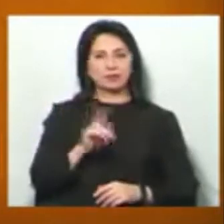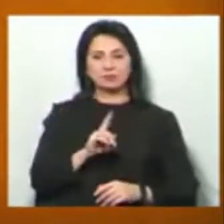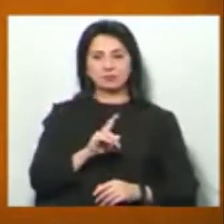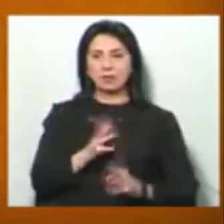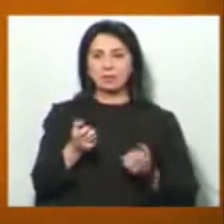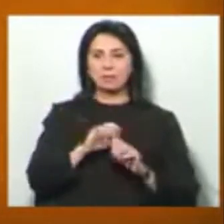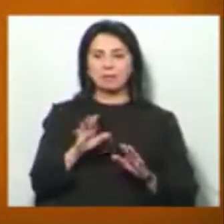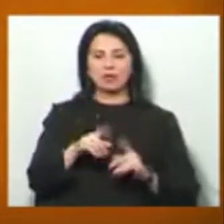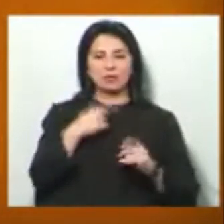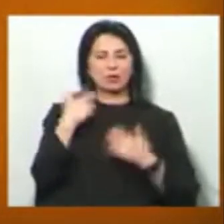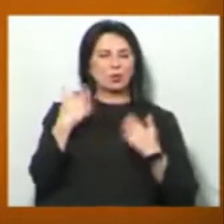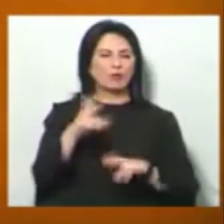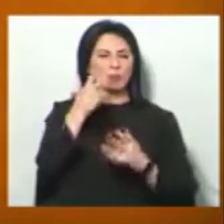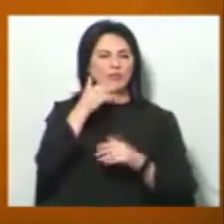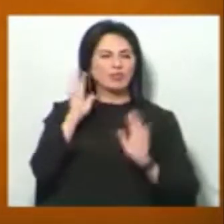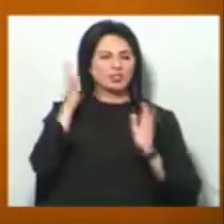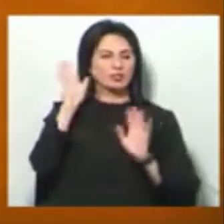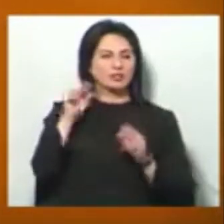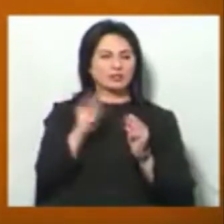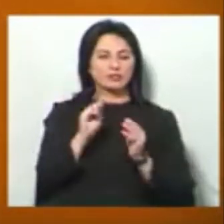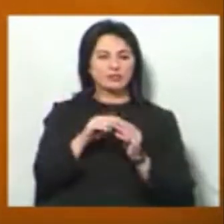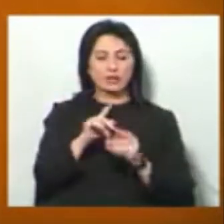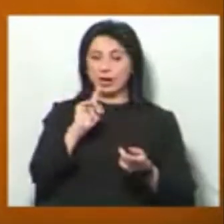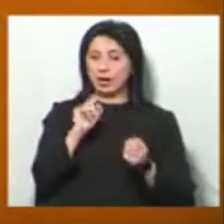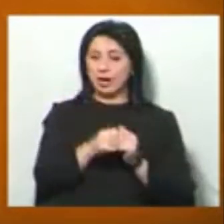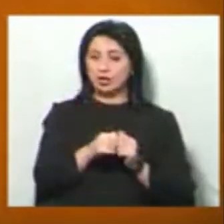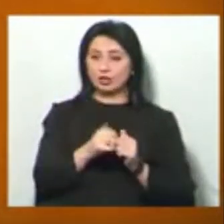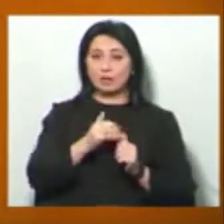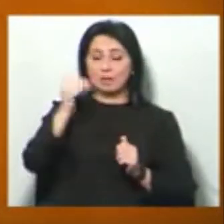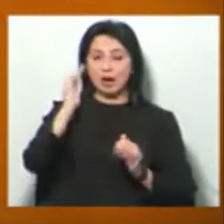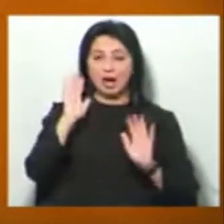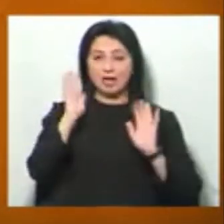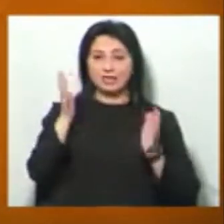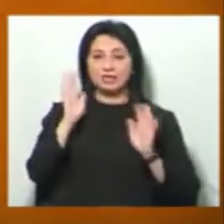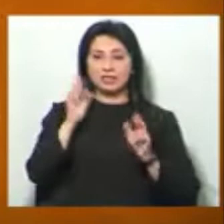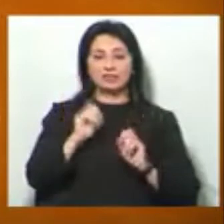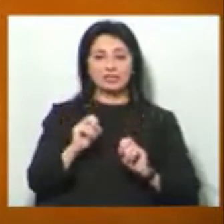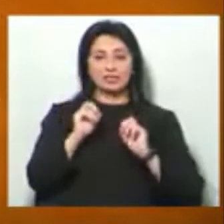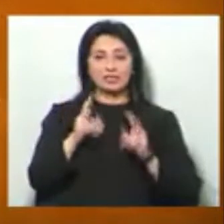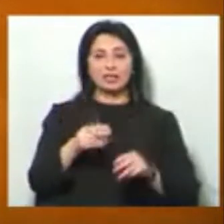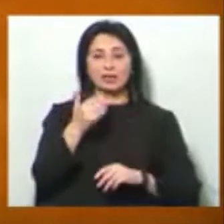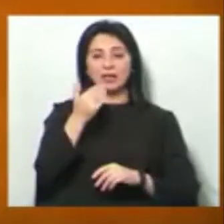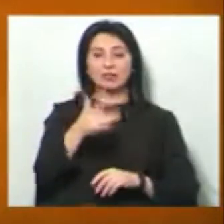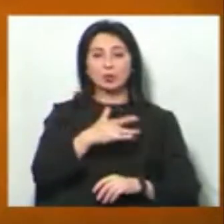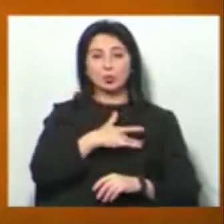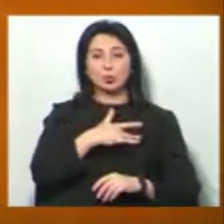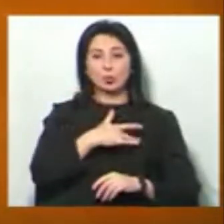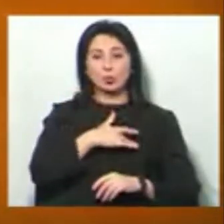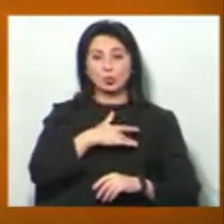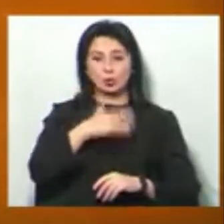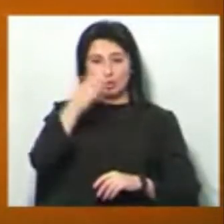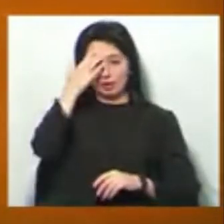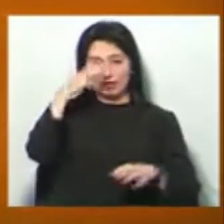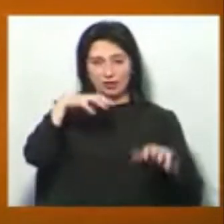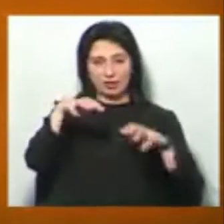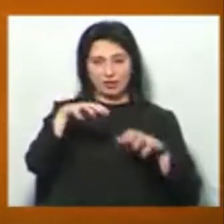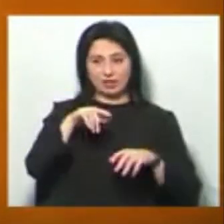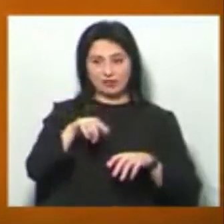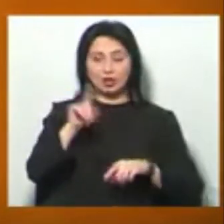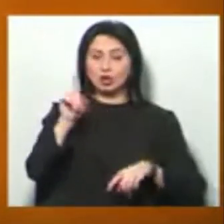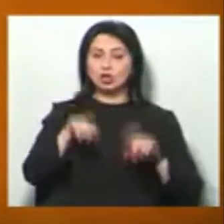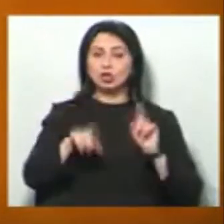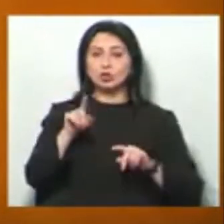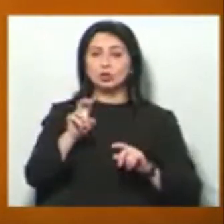მიუღებელია გამოთქმა მივეჩვიე. გახსოვდეთ, რომ მაღალი წნევა სახიფათოა თქვენი გულისა და თავის ტვინისთვის,